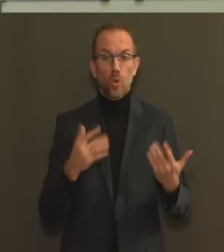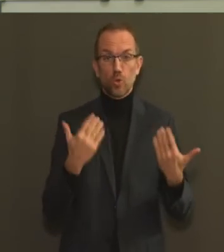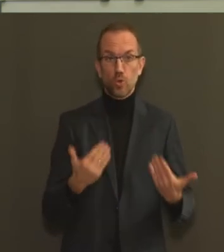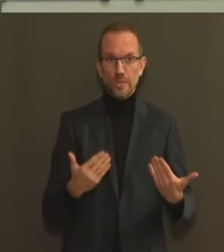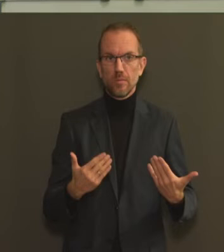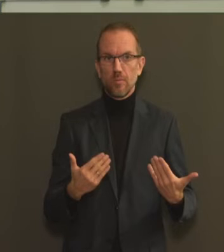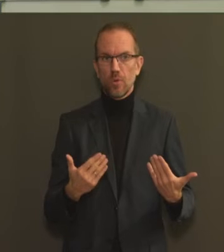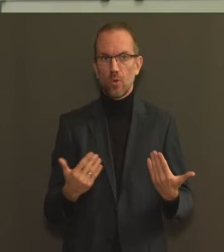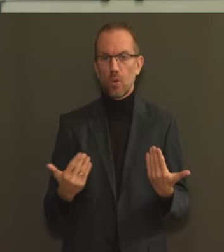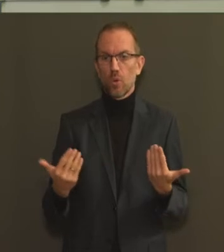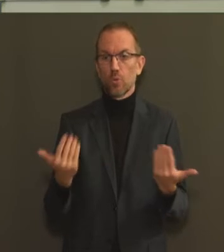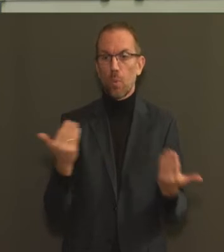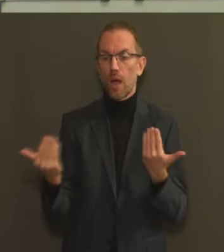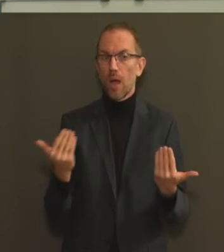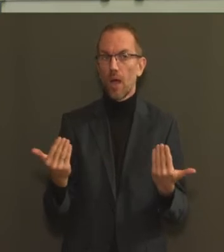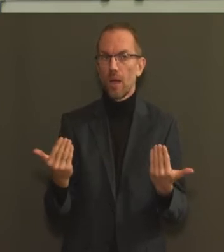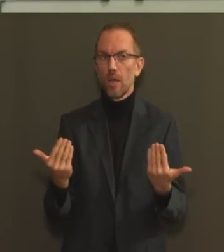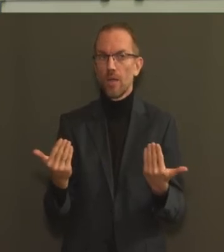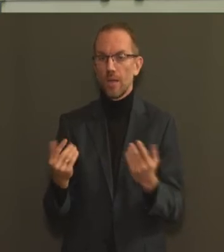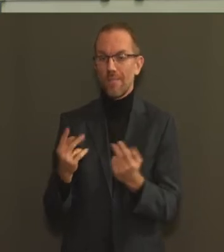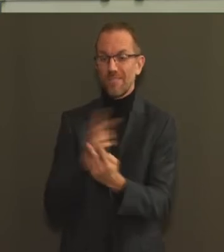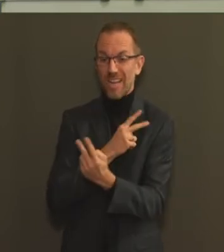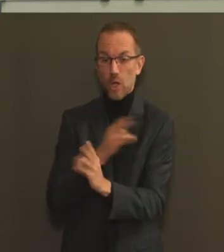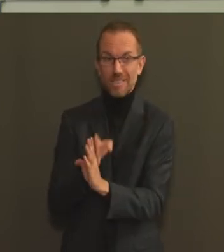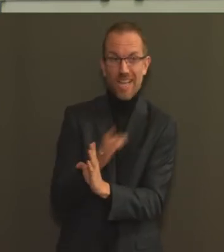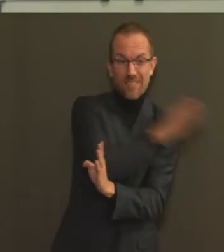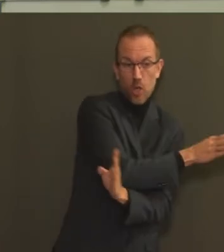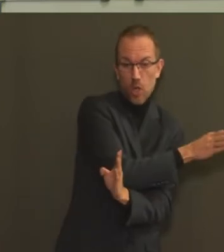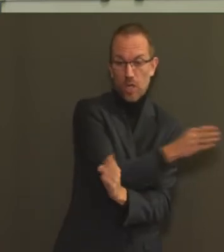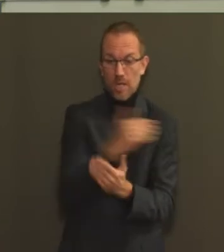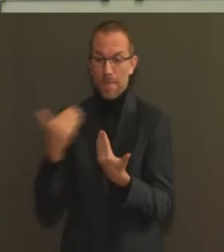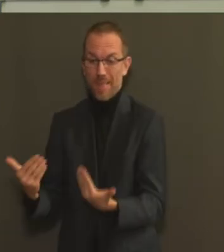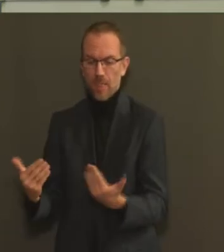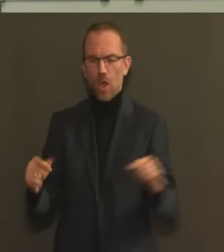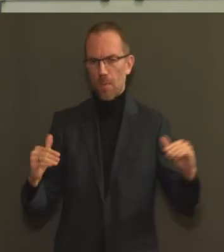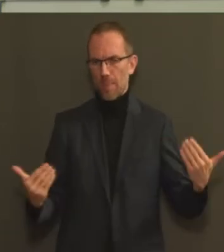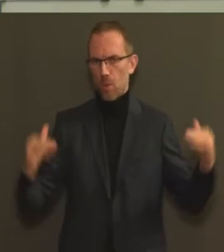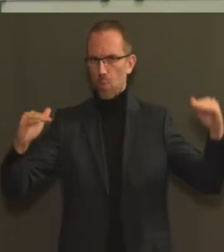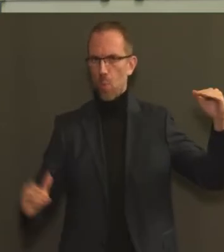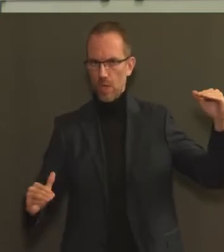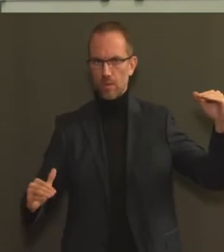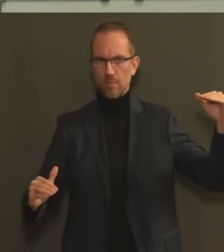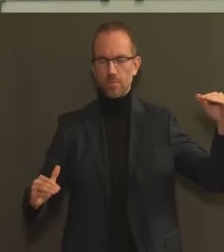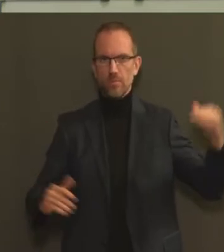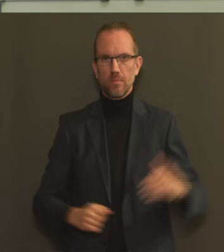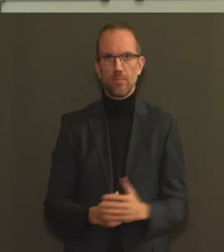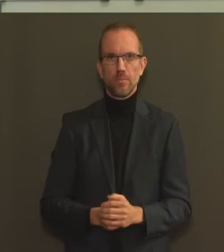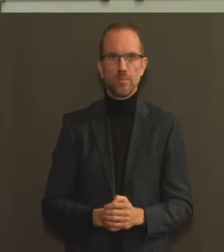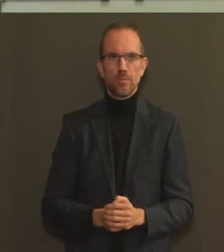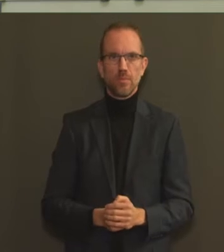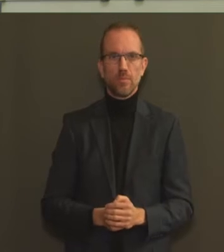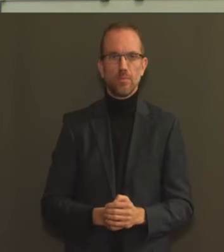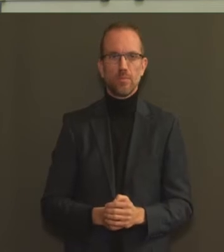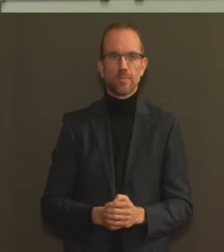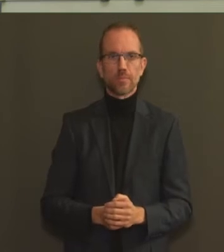que nous avions avant les vacances de Noël. Cette augmentation se passe dans globalement toutes